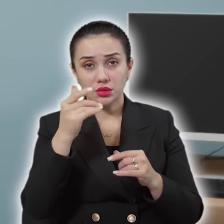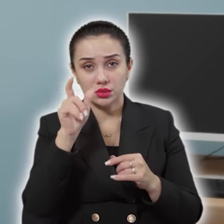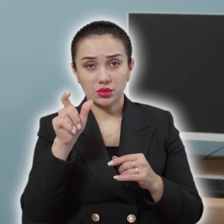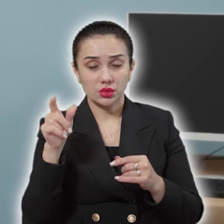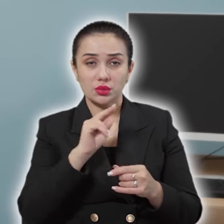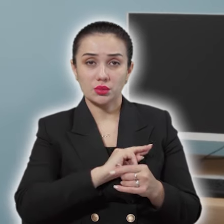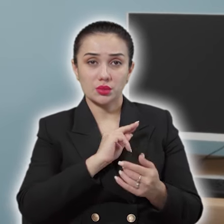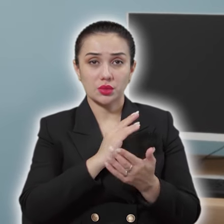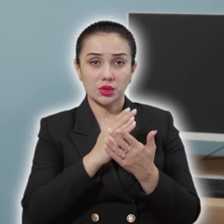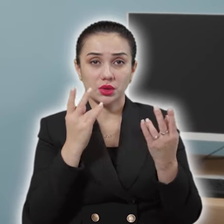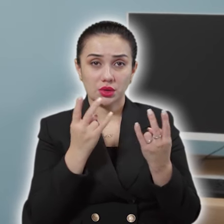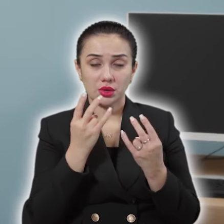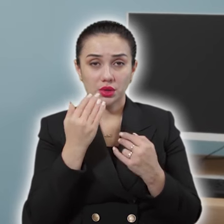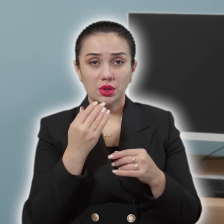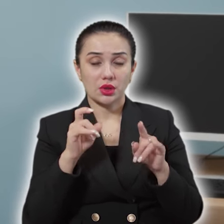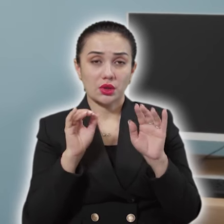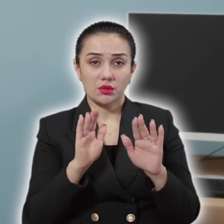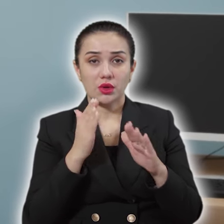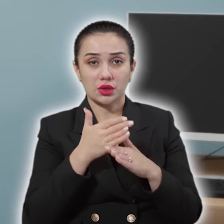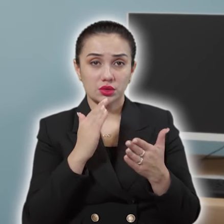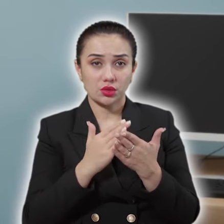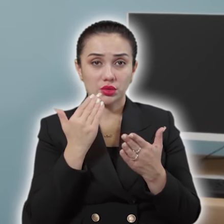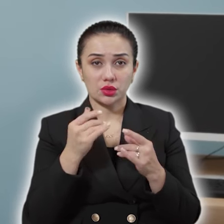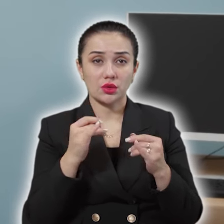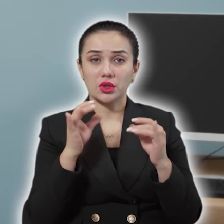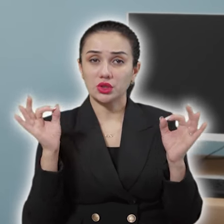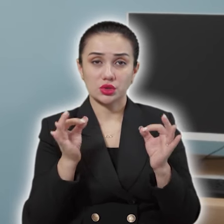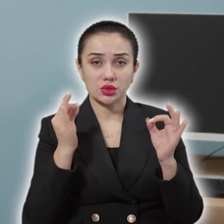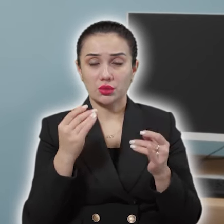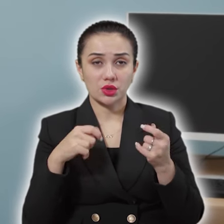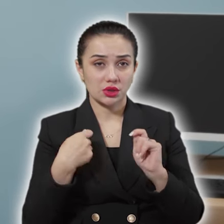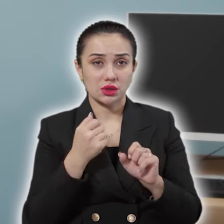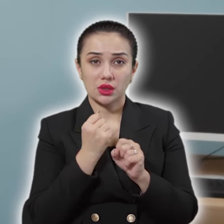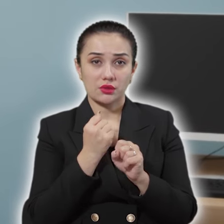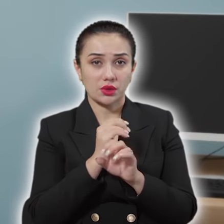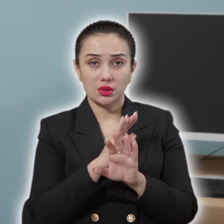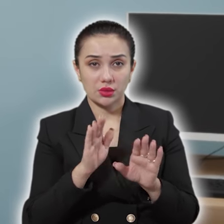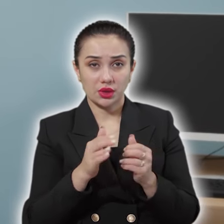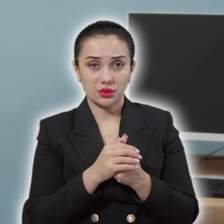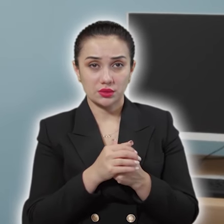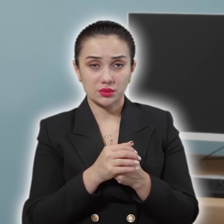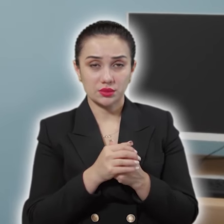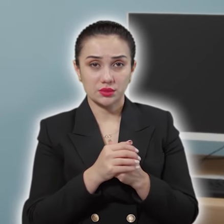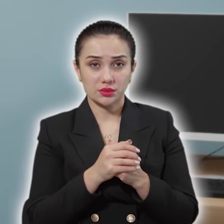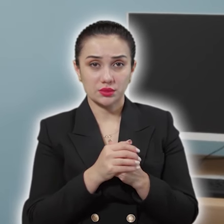mobaynida tinimsiz mehnat kerak. Nafaqat nonni, balki hech narsani isrof qilmang.